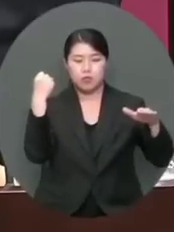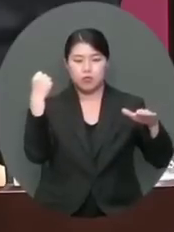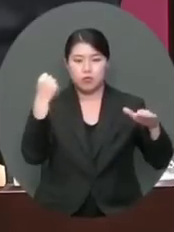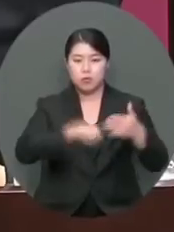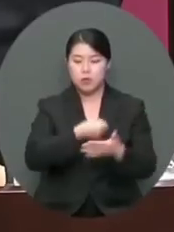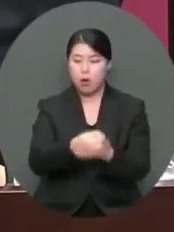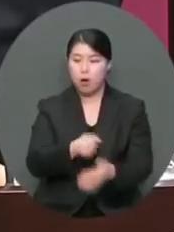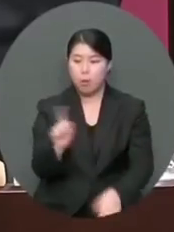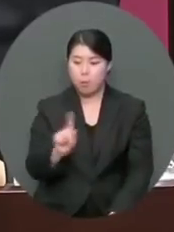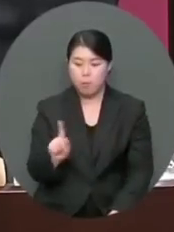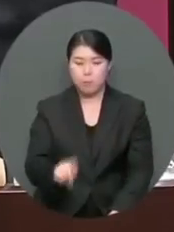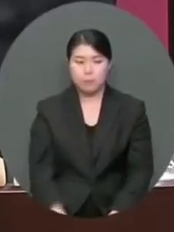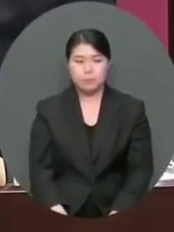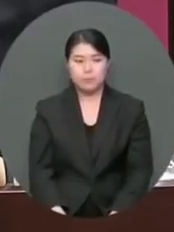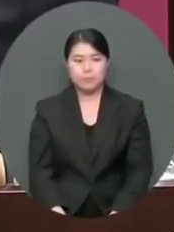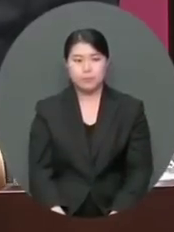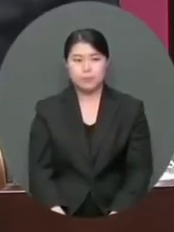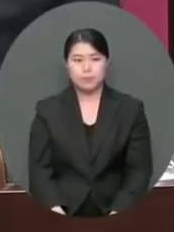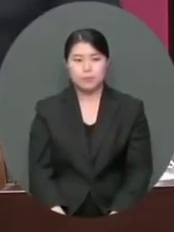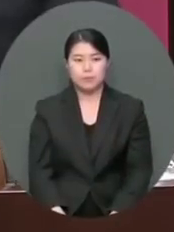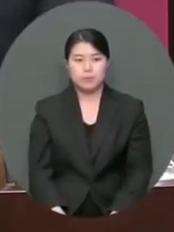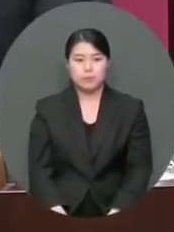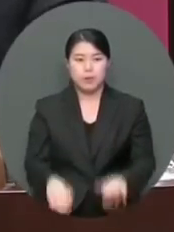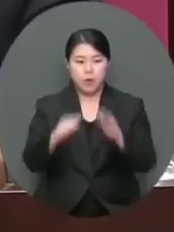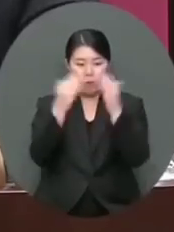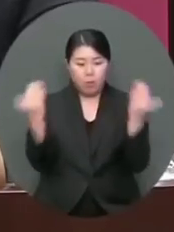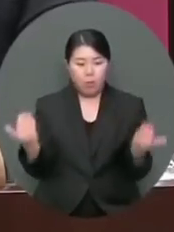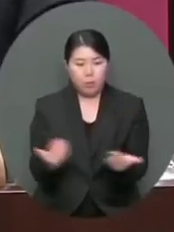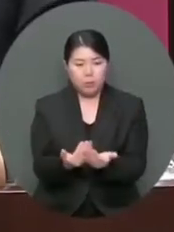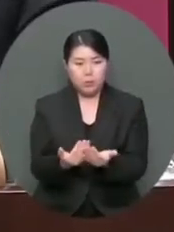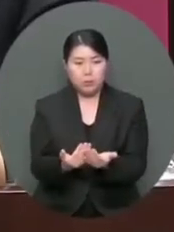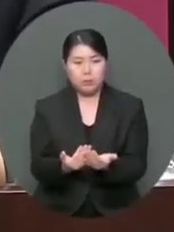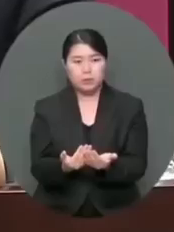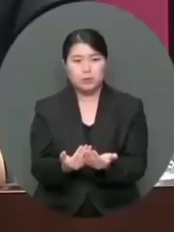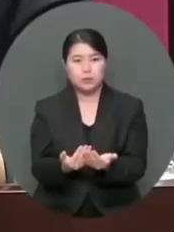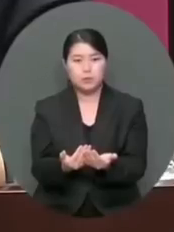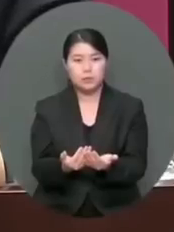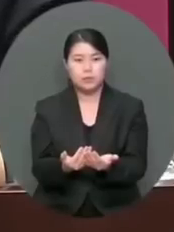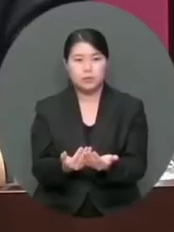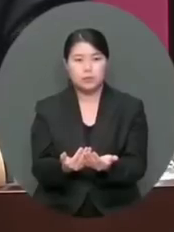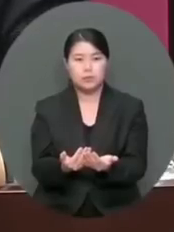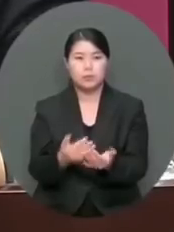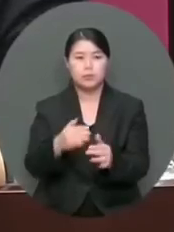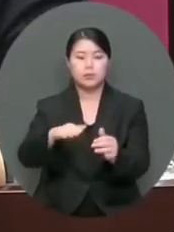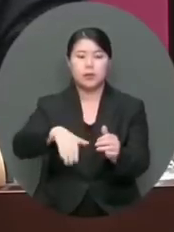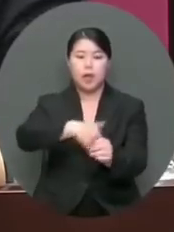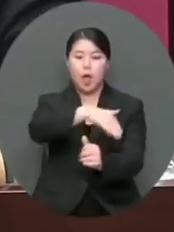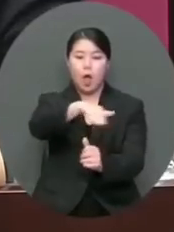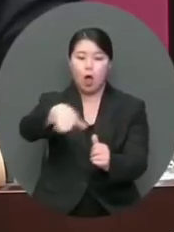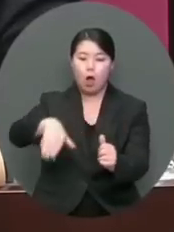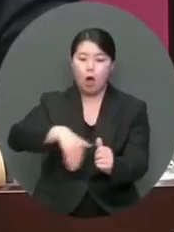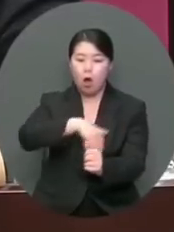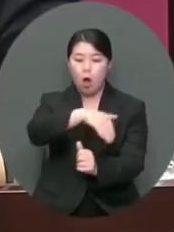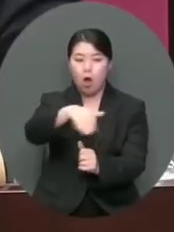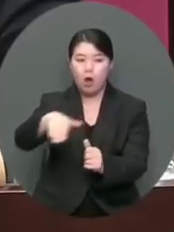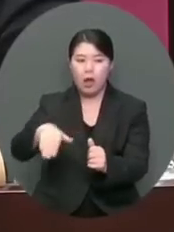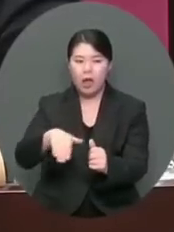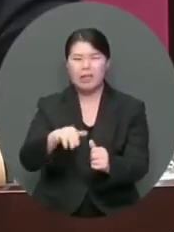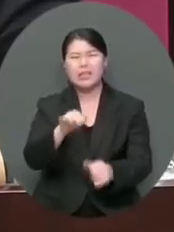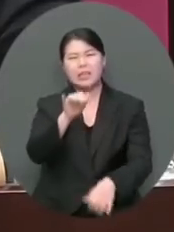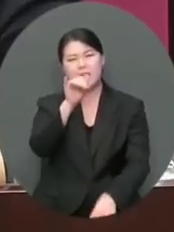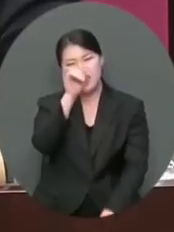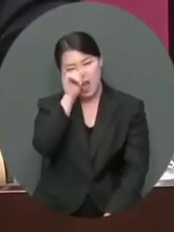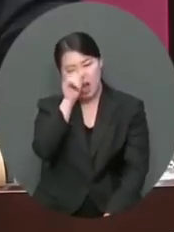것이냐? 그것은 모든 이 자연계에 존재할 수밖에 없는